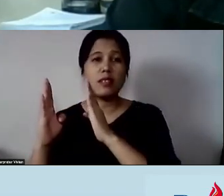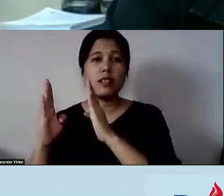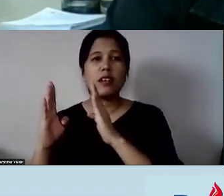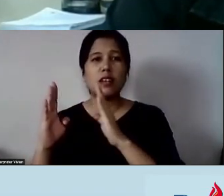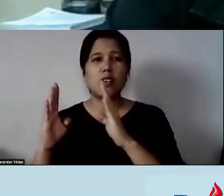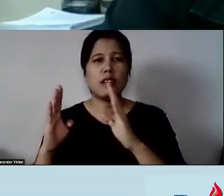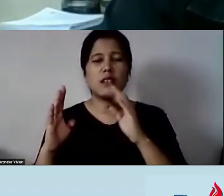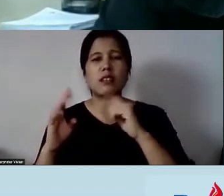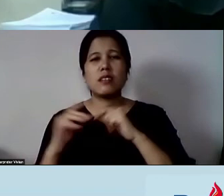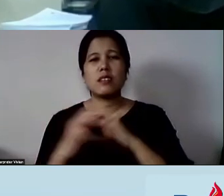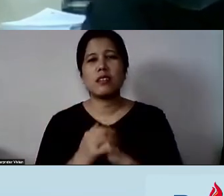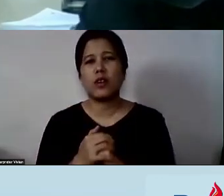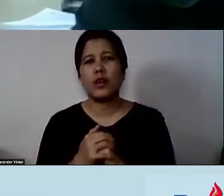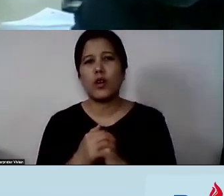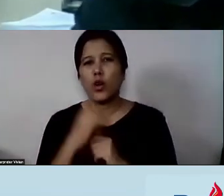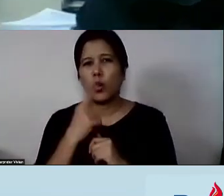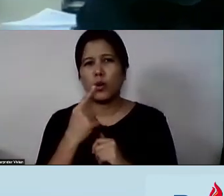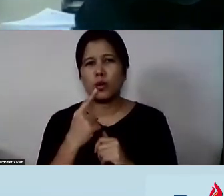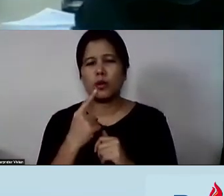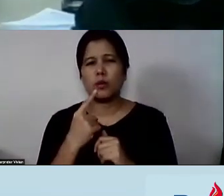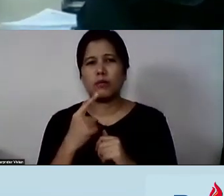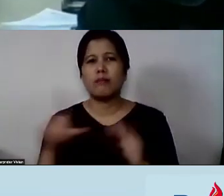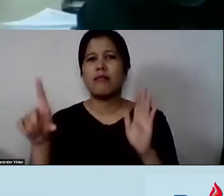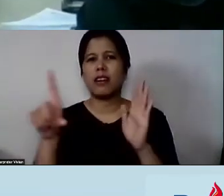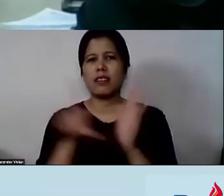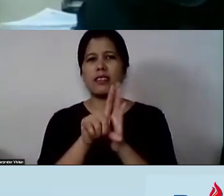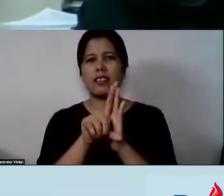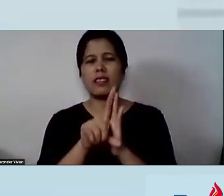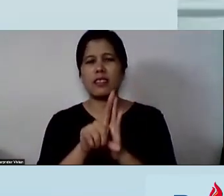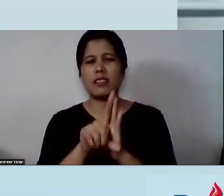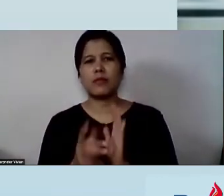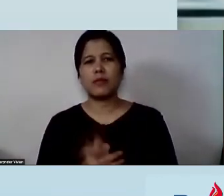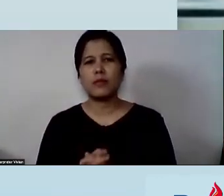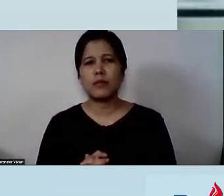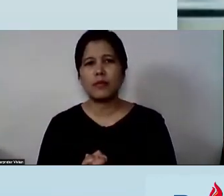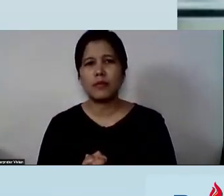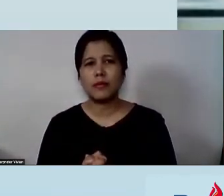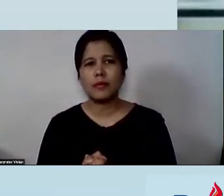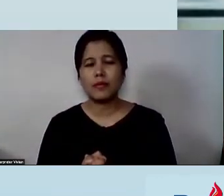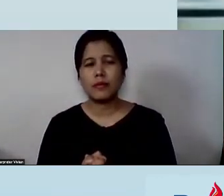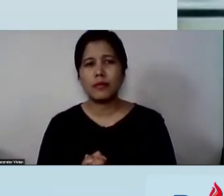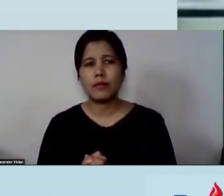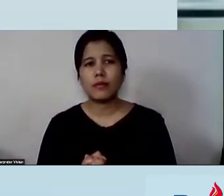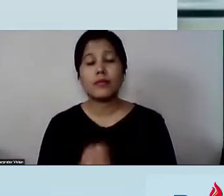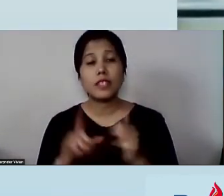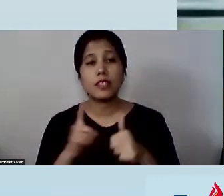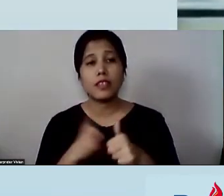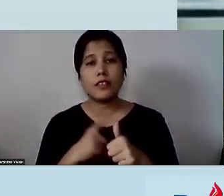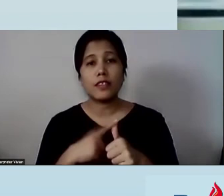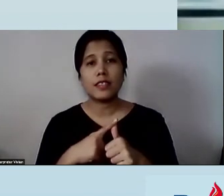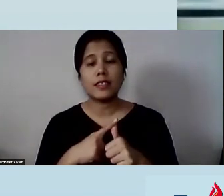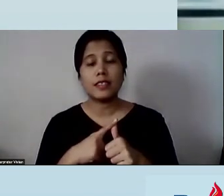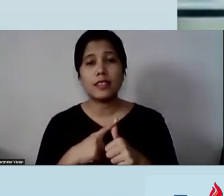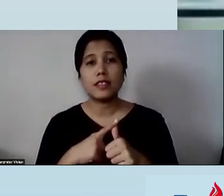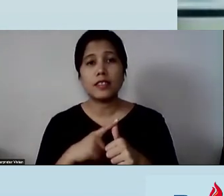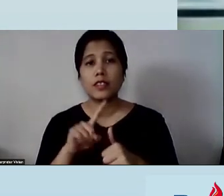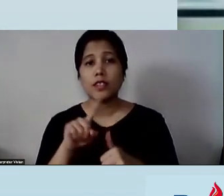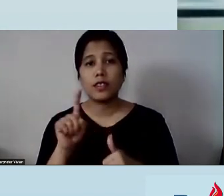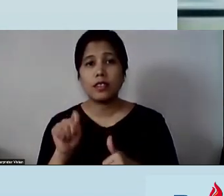violation? Mm-hmm. Okay. Yung unang tanong, Ken, yung tungkol